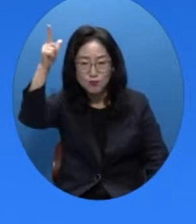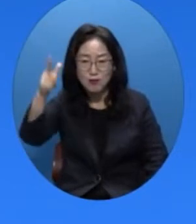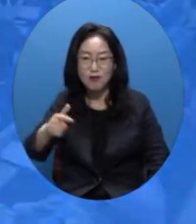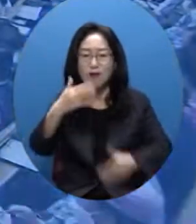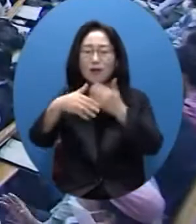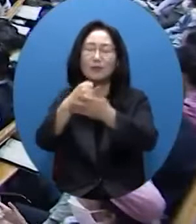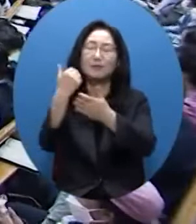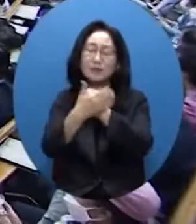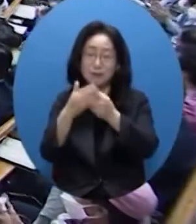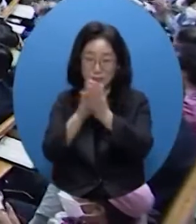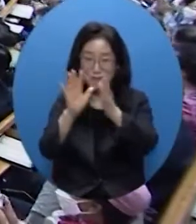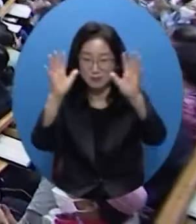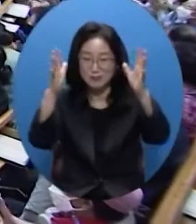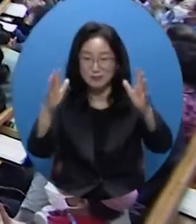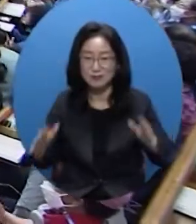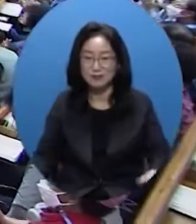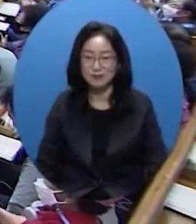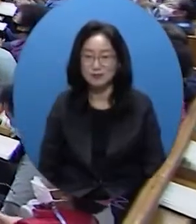할렐루야